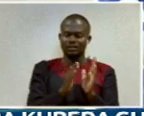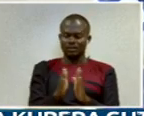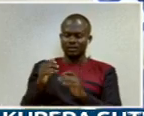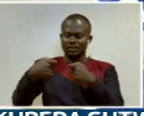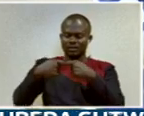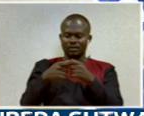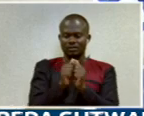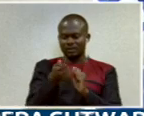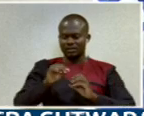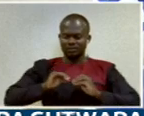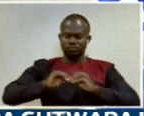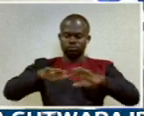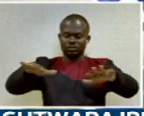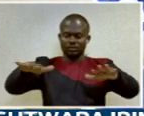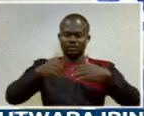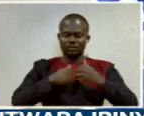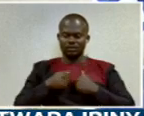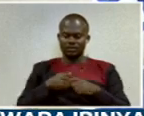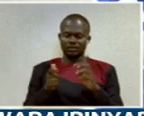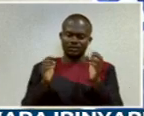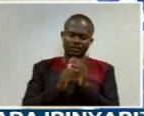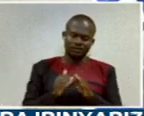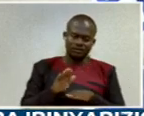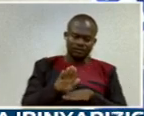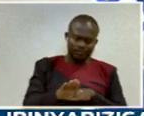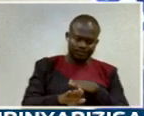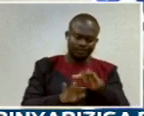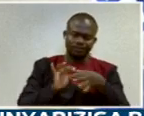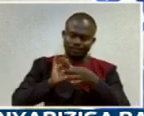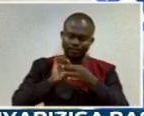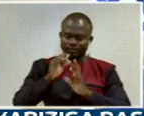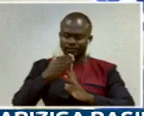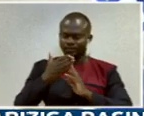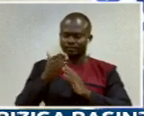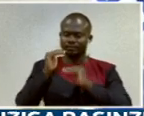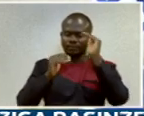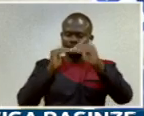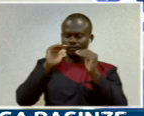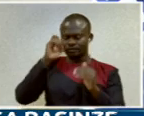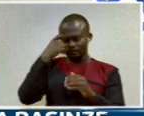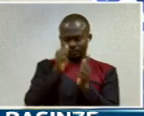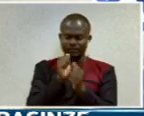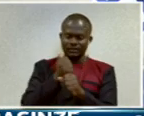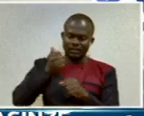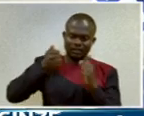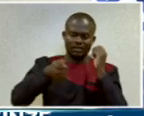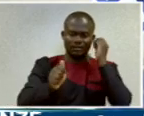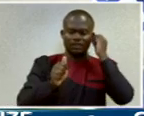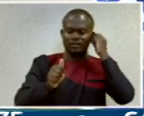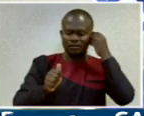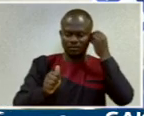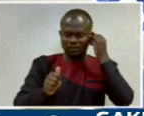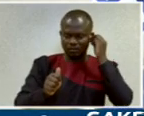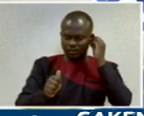amashanyarazi n'ikiyakwirakwiza. U Rwanda kandi rwatende intambwe y'ubufatanye hagati y'inzego za leta n'abikorera mu kubyaza